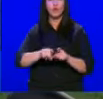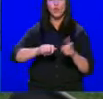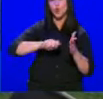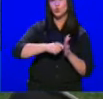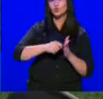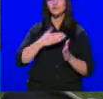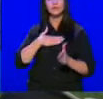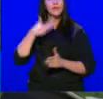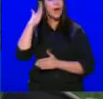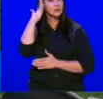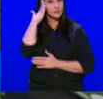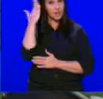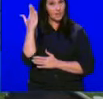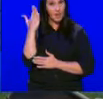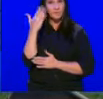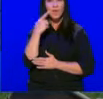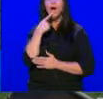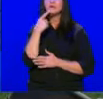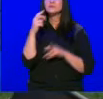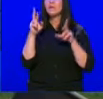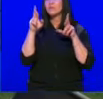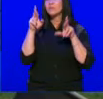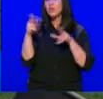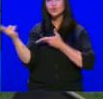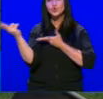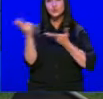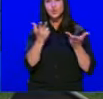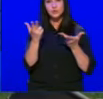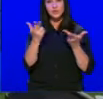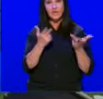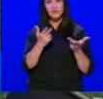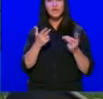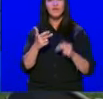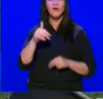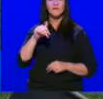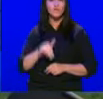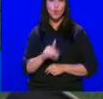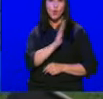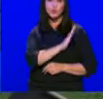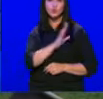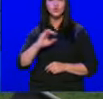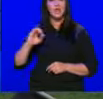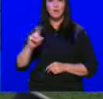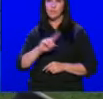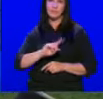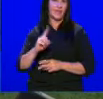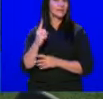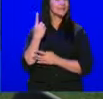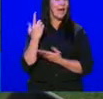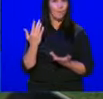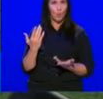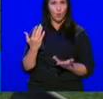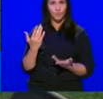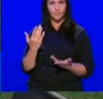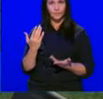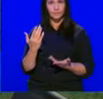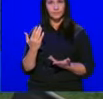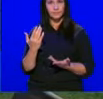ключова за нас страна, за надеждност на доставките в Югоизточна Европа. И не само. И